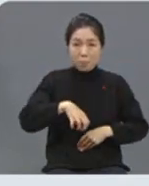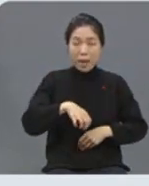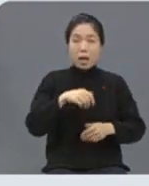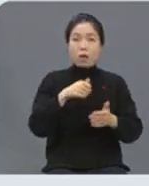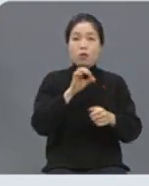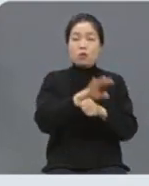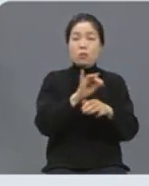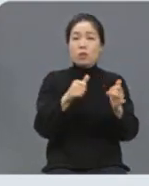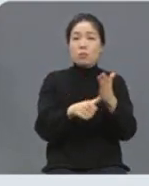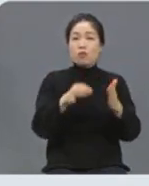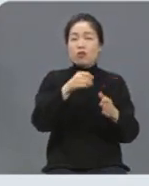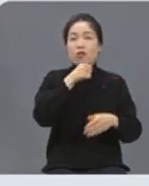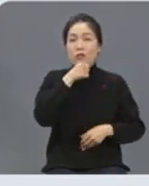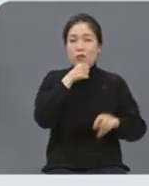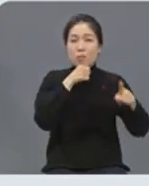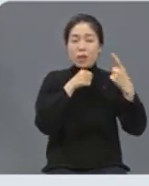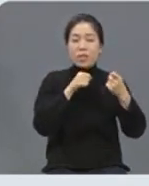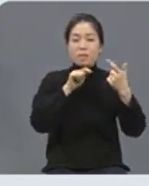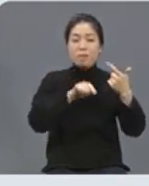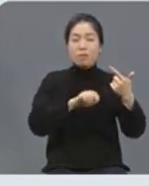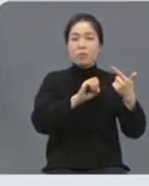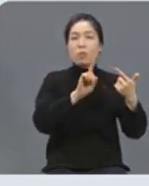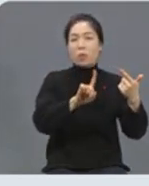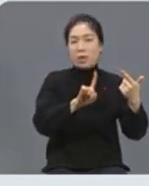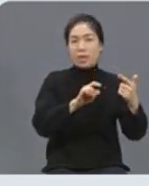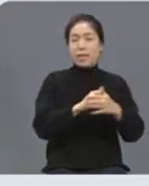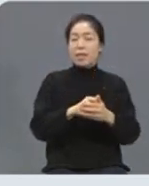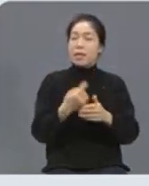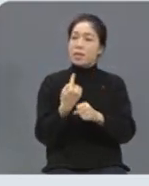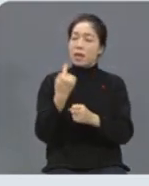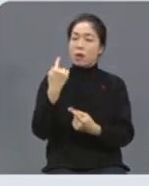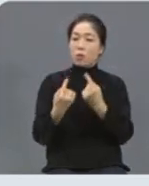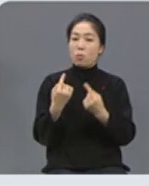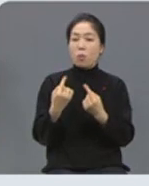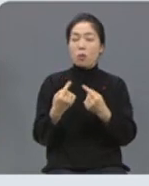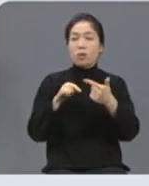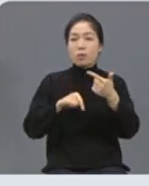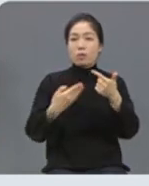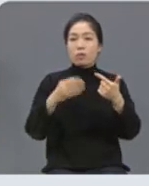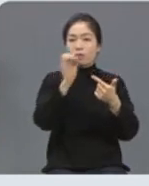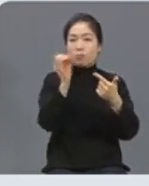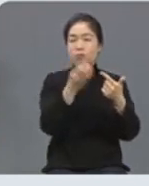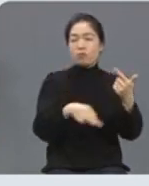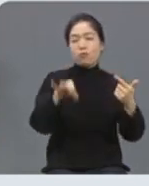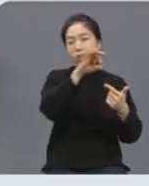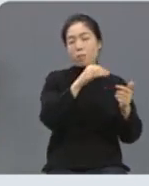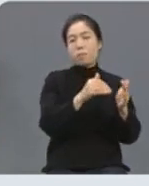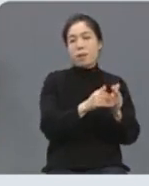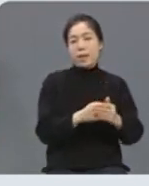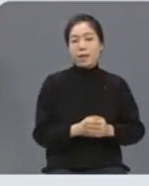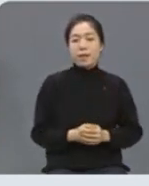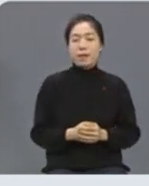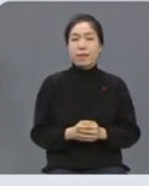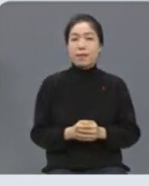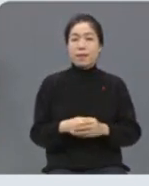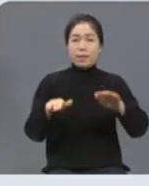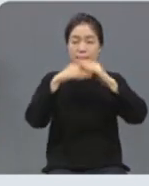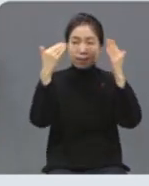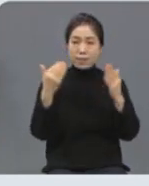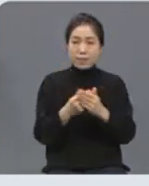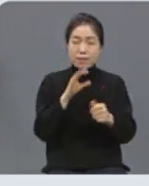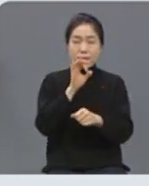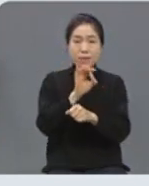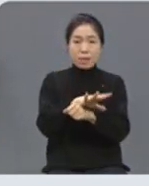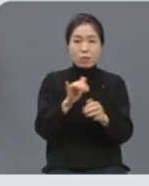물가 지수는 116.0 전년도보다 6.9% 올랐습니다 전체 소비자